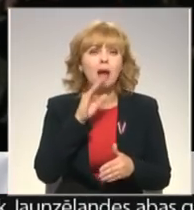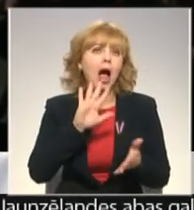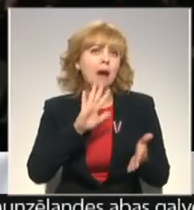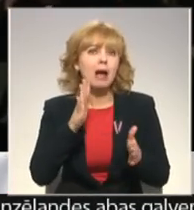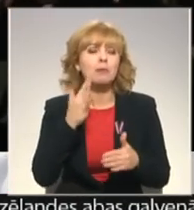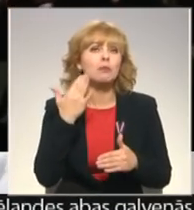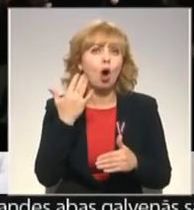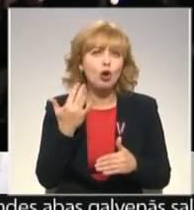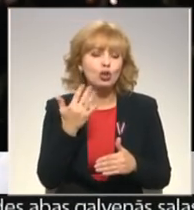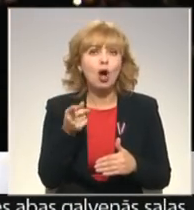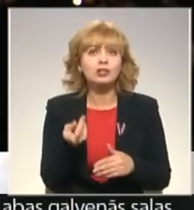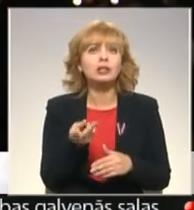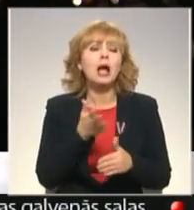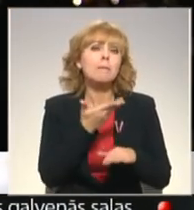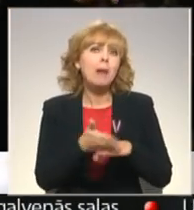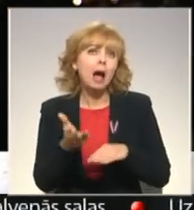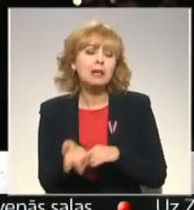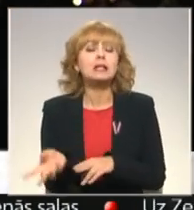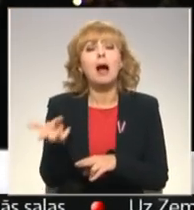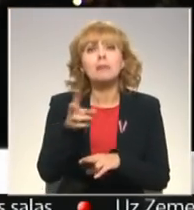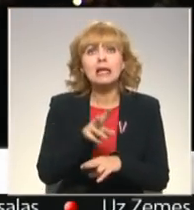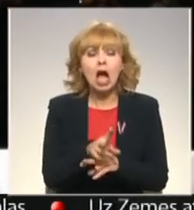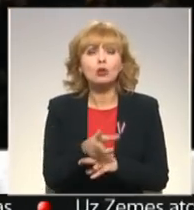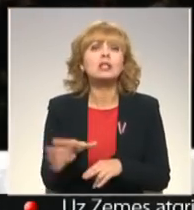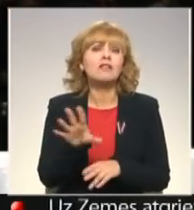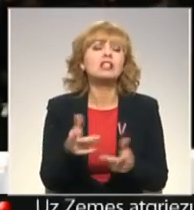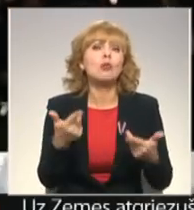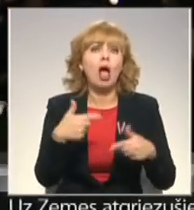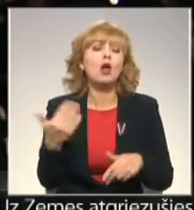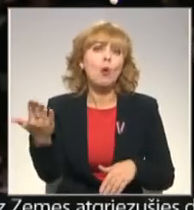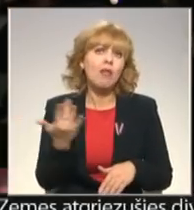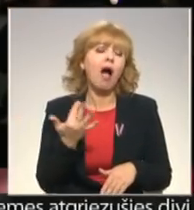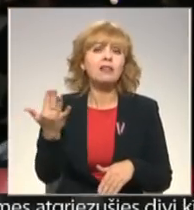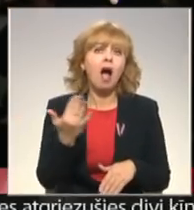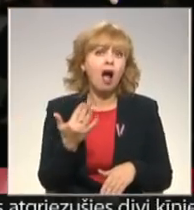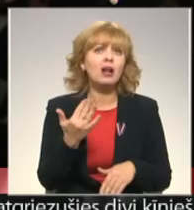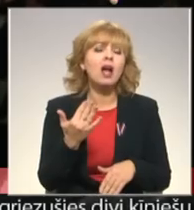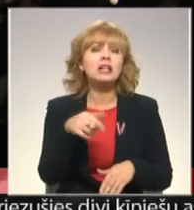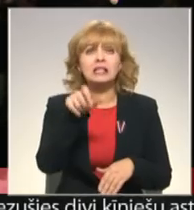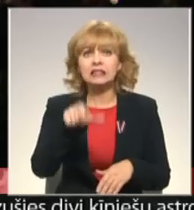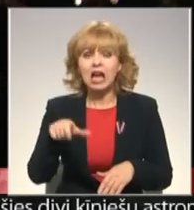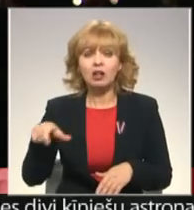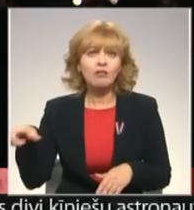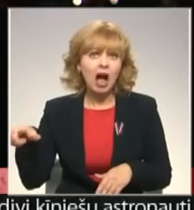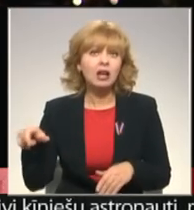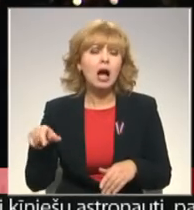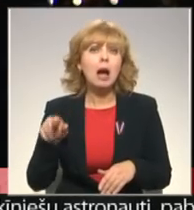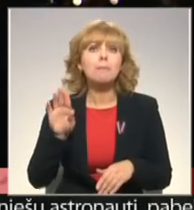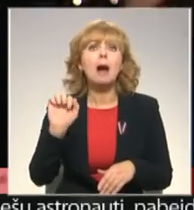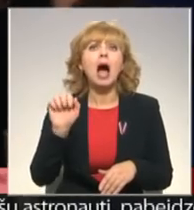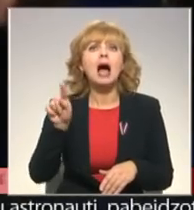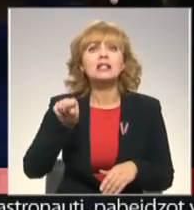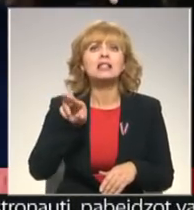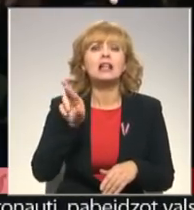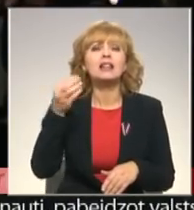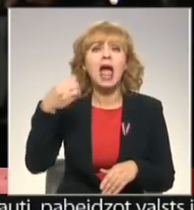pamazām tikai ierodas tiesa ierodas visu laiku visu laiku nāk arvien jauni cilvēki arī tepat bastjkalnā var redzēt ka